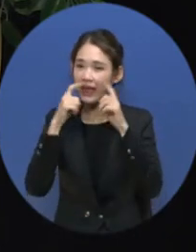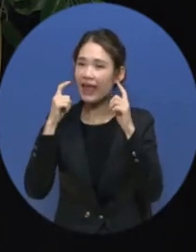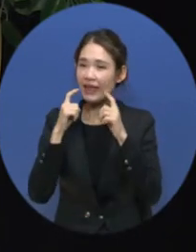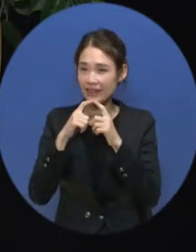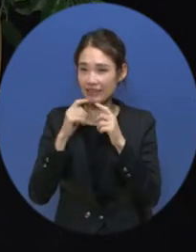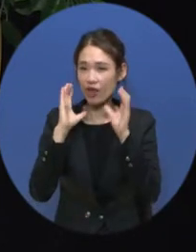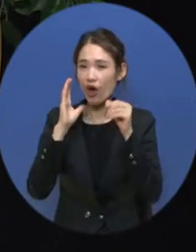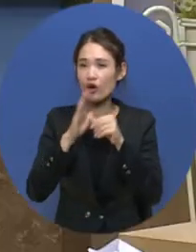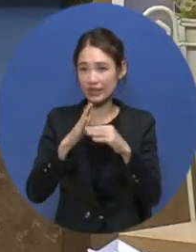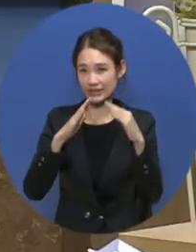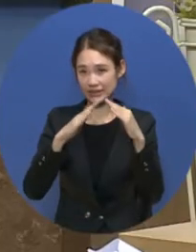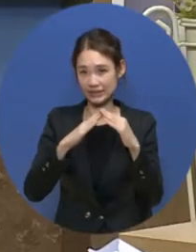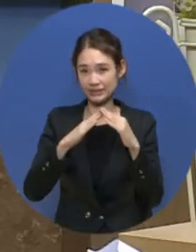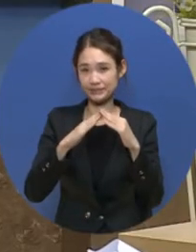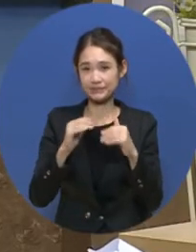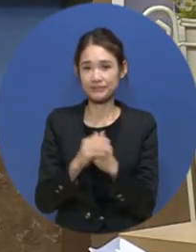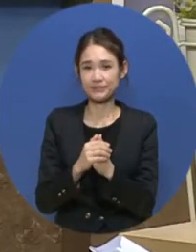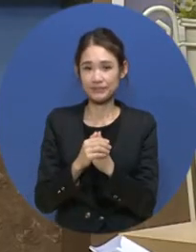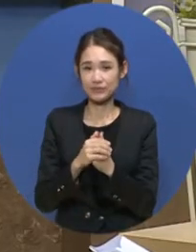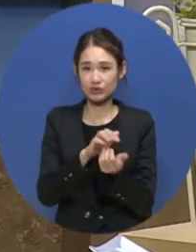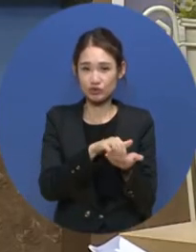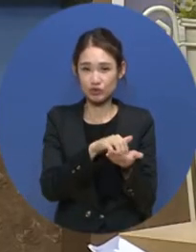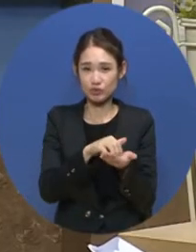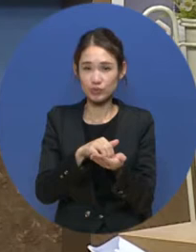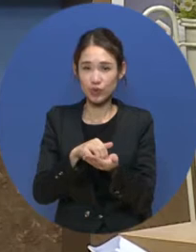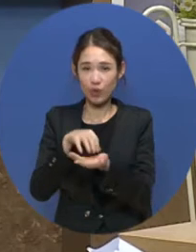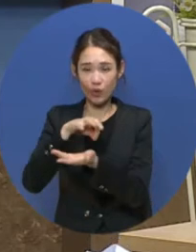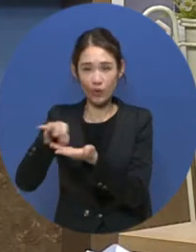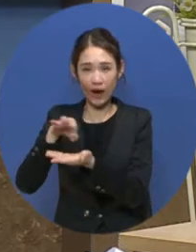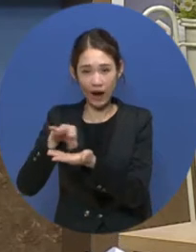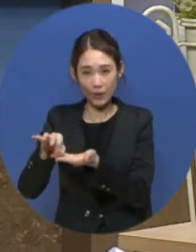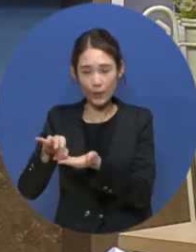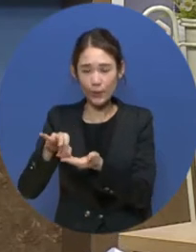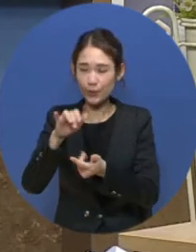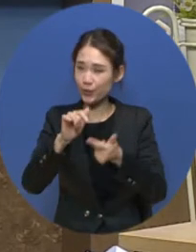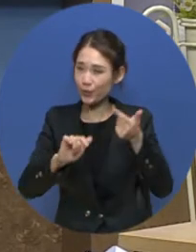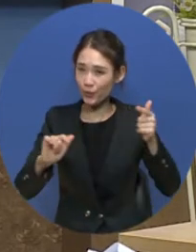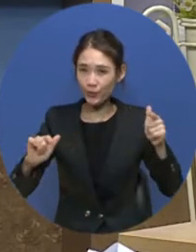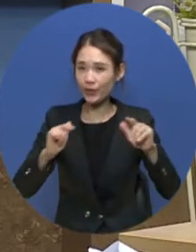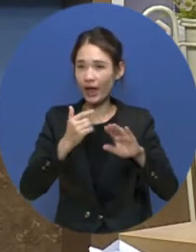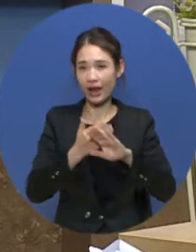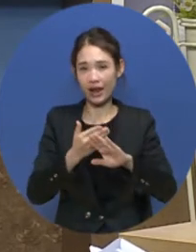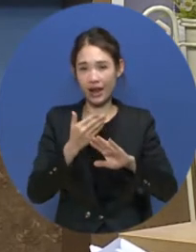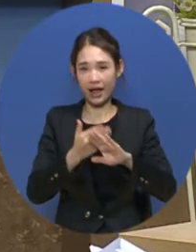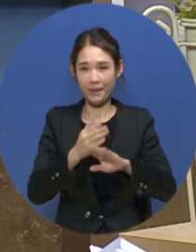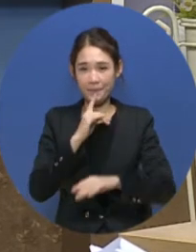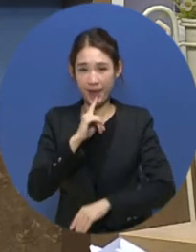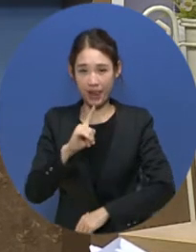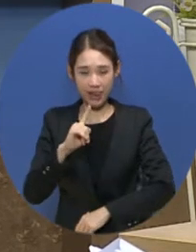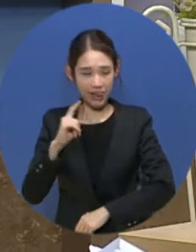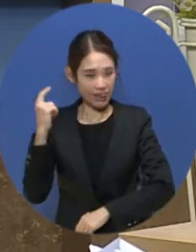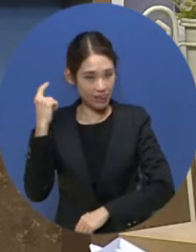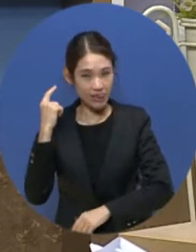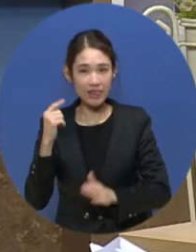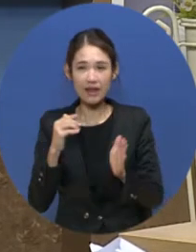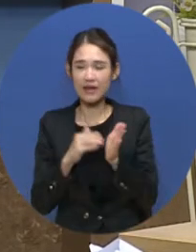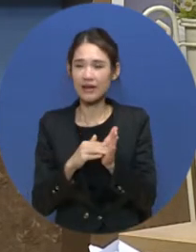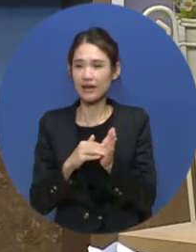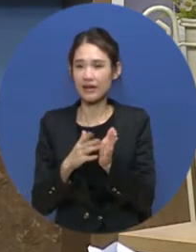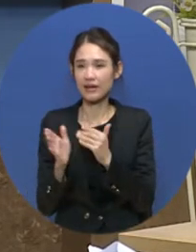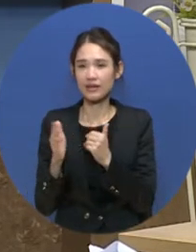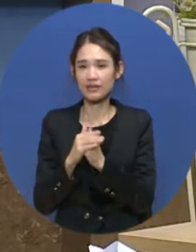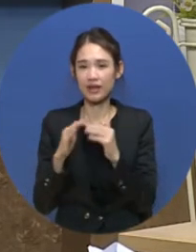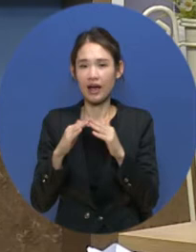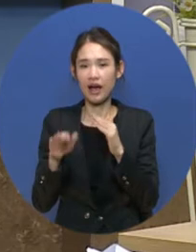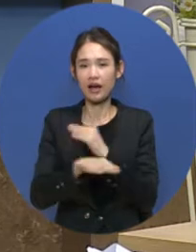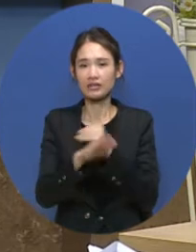수 있는 거죠. 네. 그러니까 규모와 용도 측면에서 좀 다른 다는 말씀을 해주셨는데 네. 그렇다면 이제